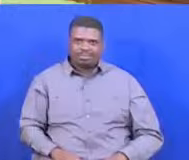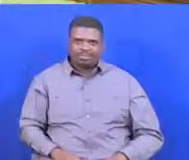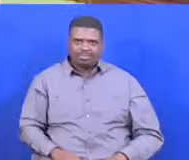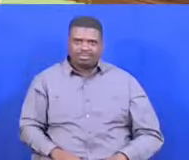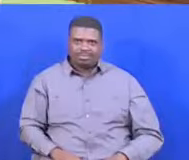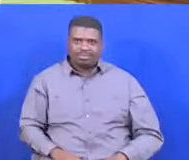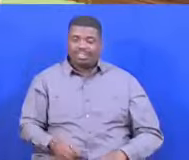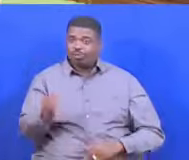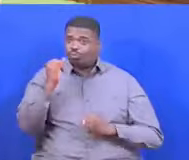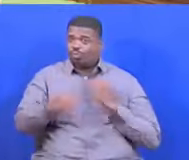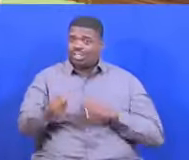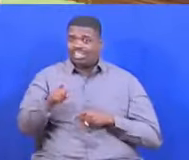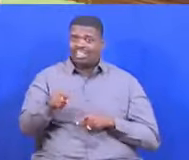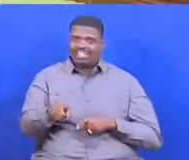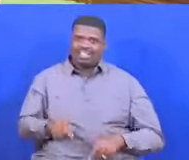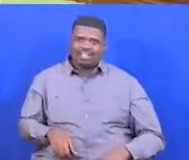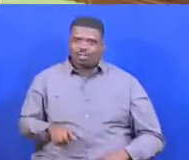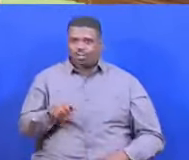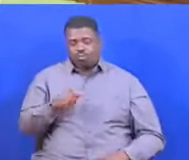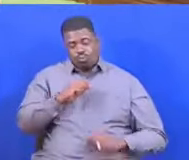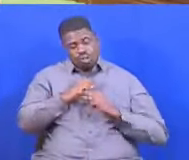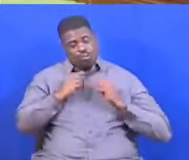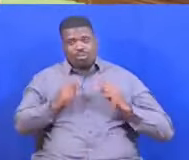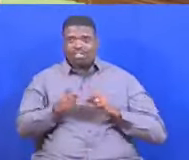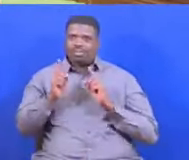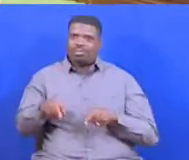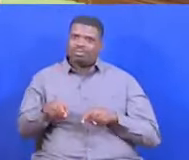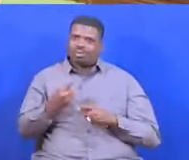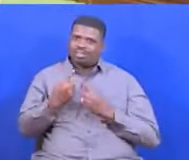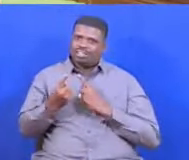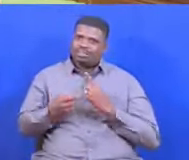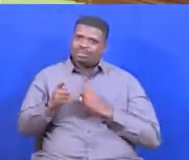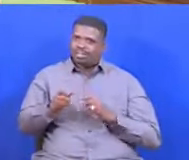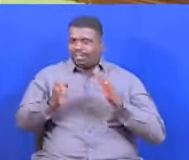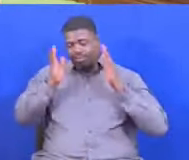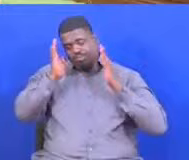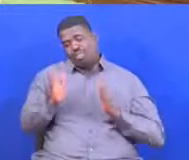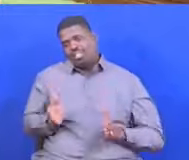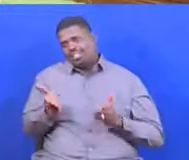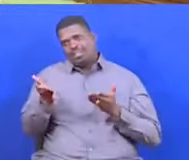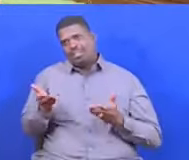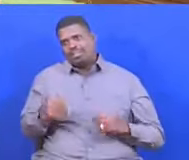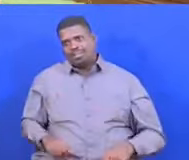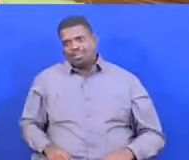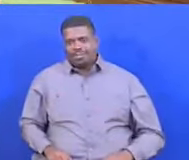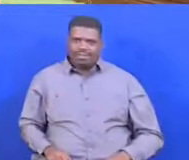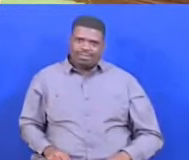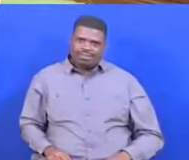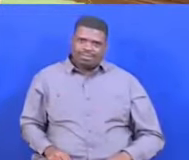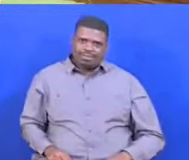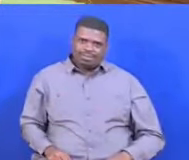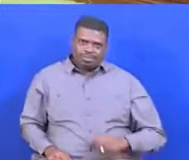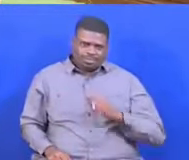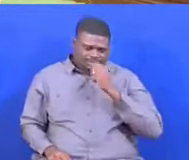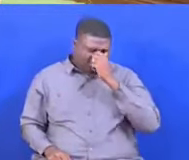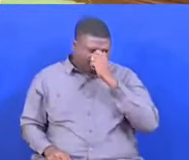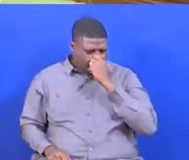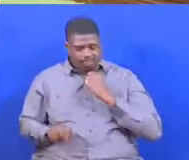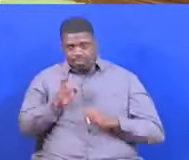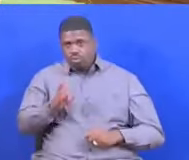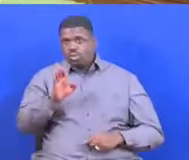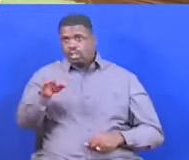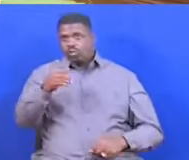Kwanza inabidi ni ukatae, maana kuna wachungaji humu ndani. Asiangasema sasa mheshimiwa. Lakini hoja yako